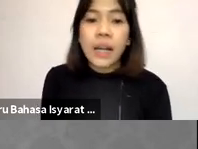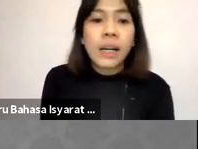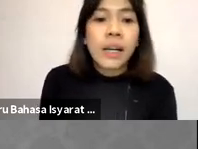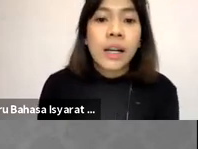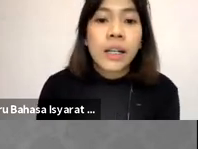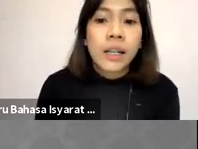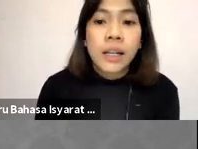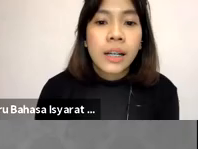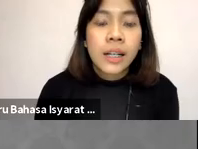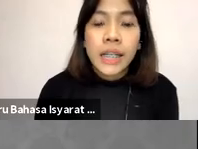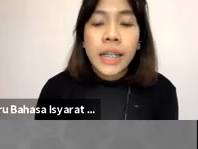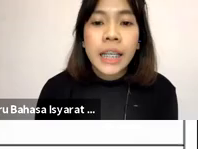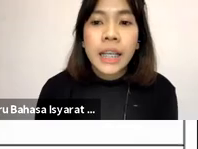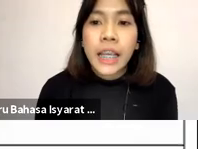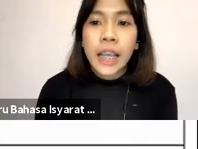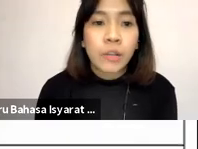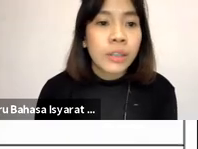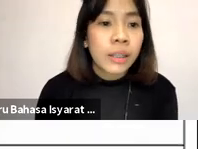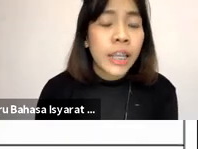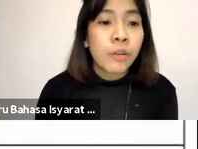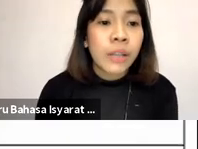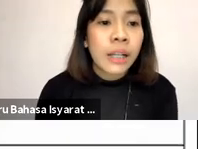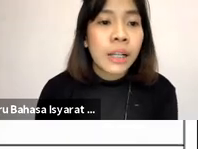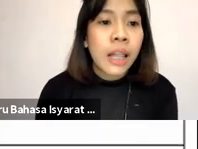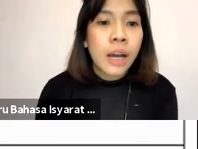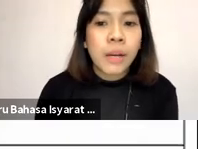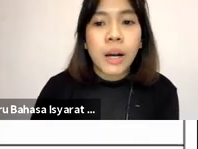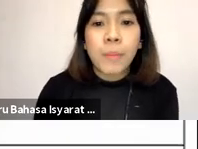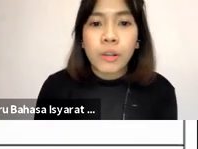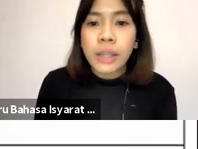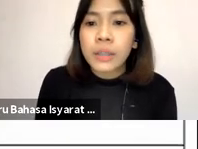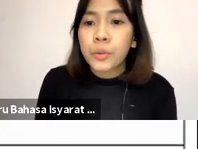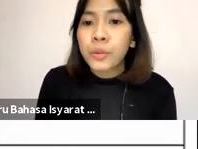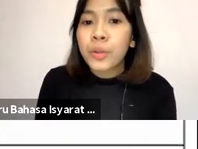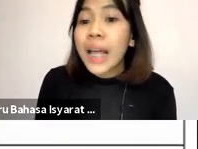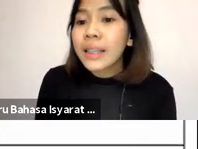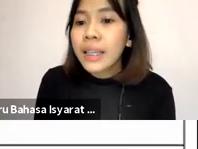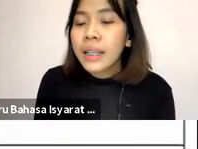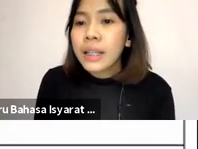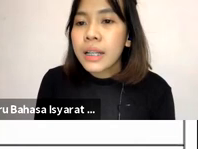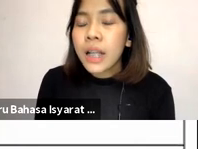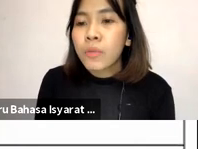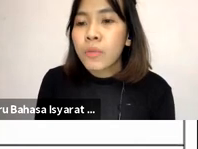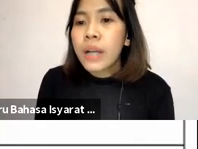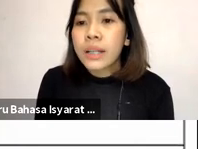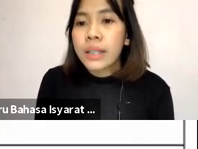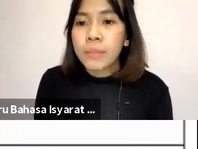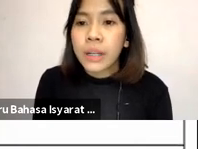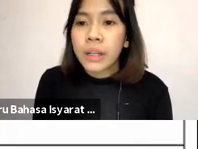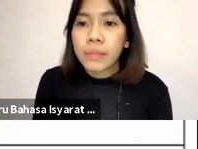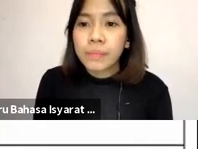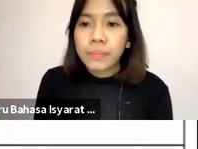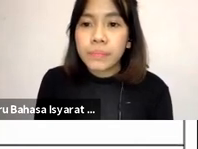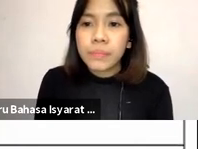bisa diikutsertakan dalam proses untuk nanti dilakukan